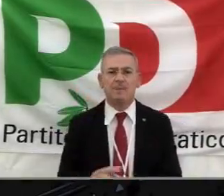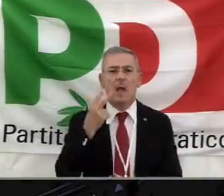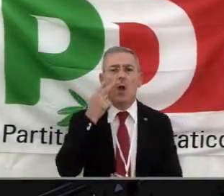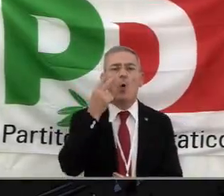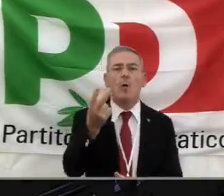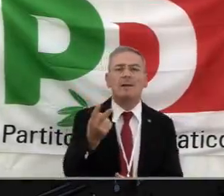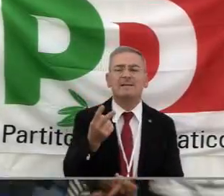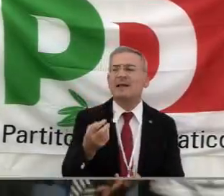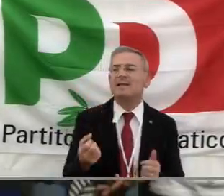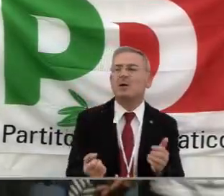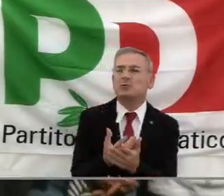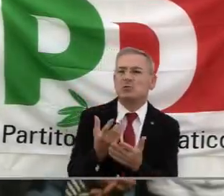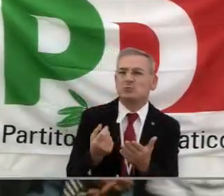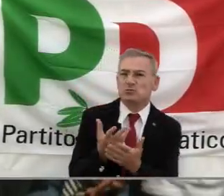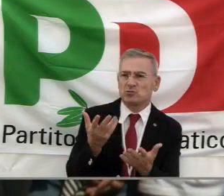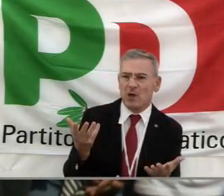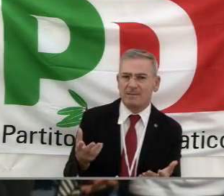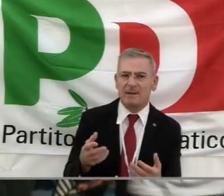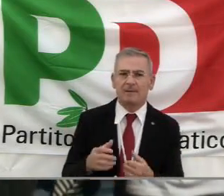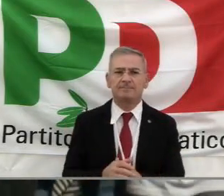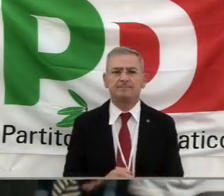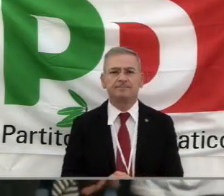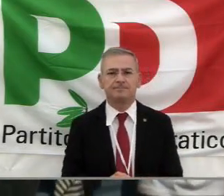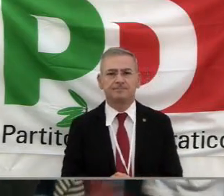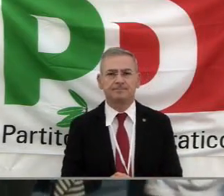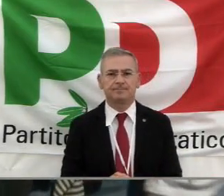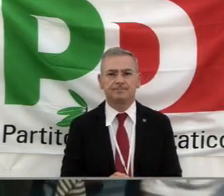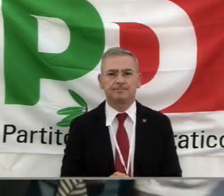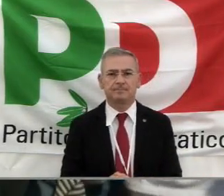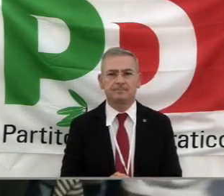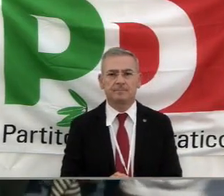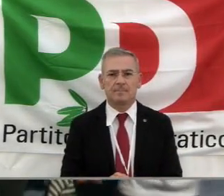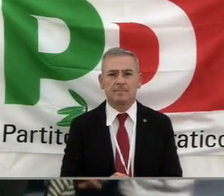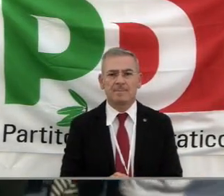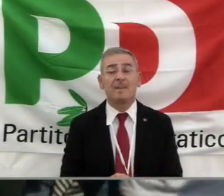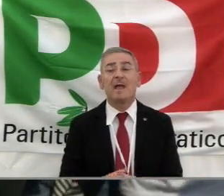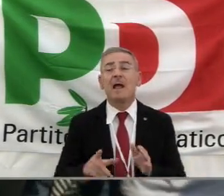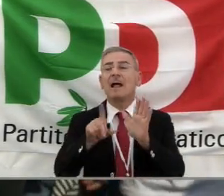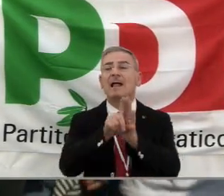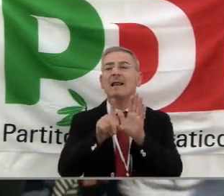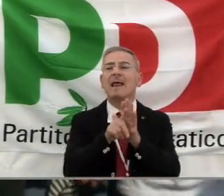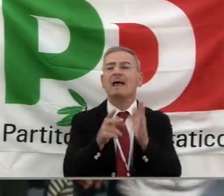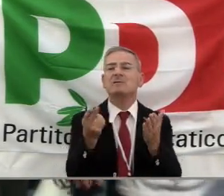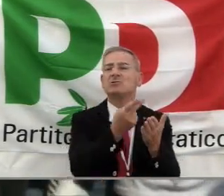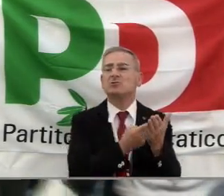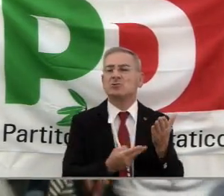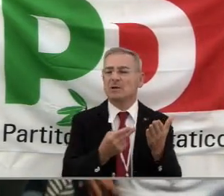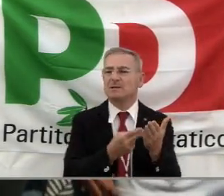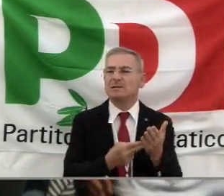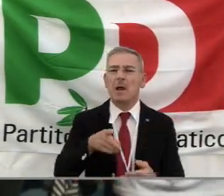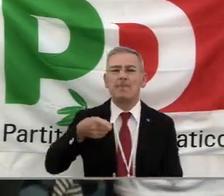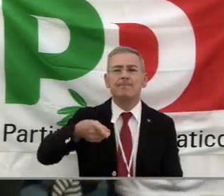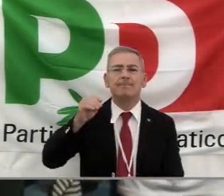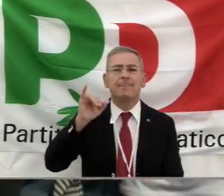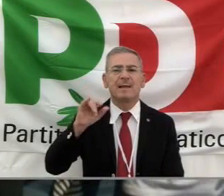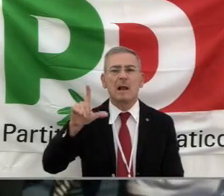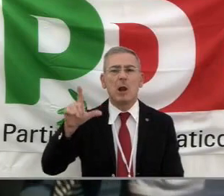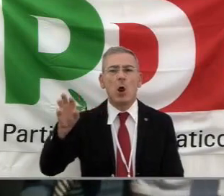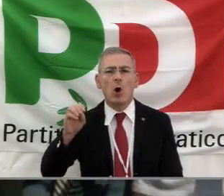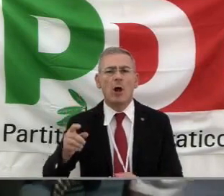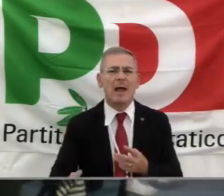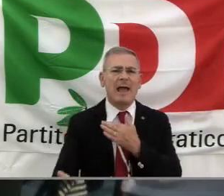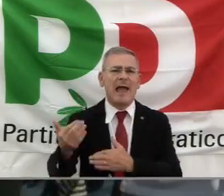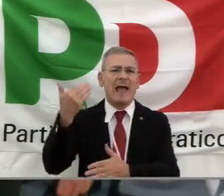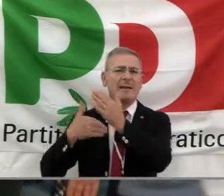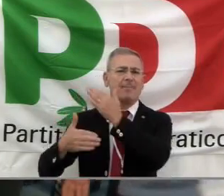Guardate quello che sta facendo, il disegno di legge Pillon, passi indietro